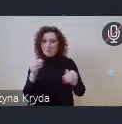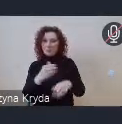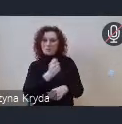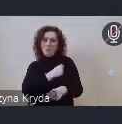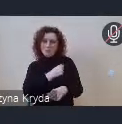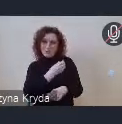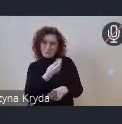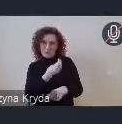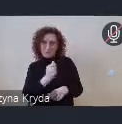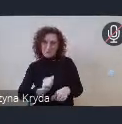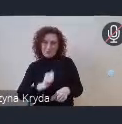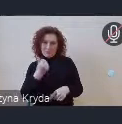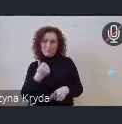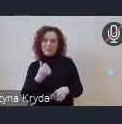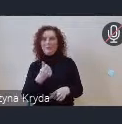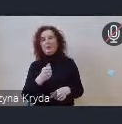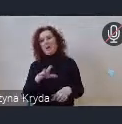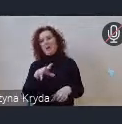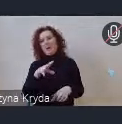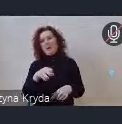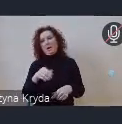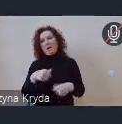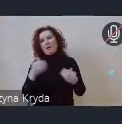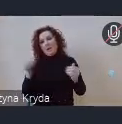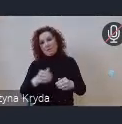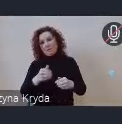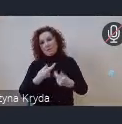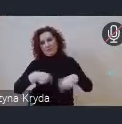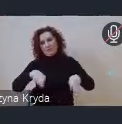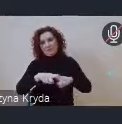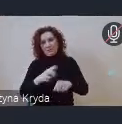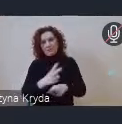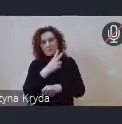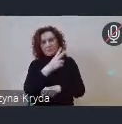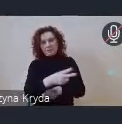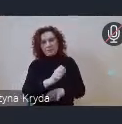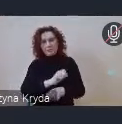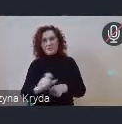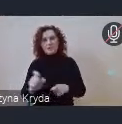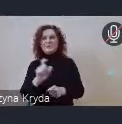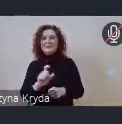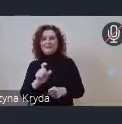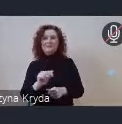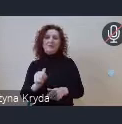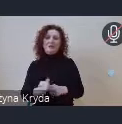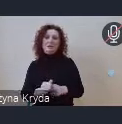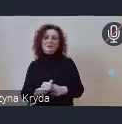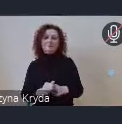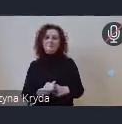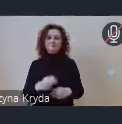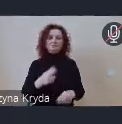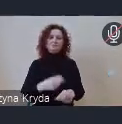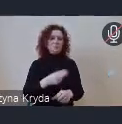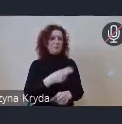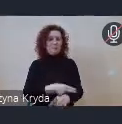jesteś certyfikacja dostępności która was akurat dotyczy ponieważ możecie się certyfikować urzędy nie mogą bo one są